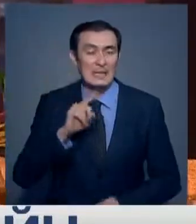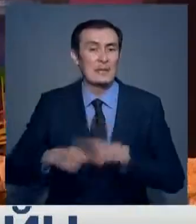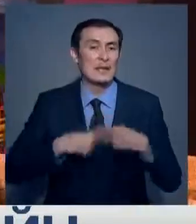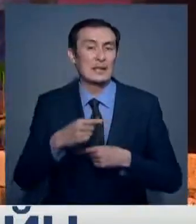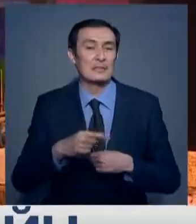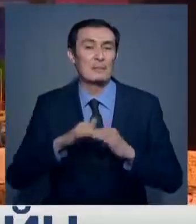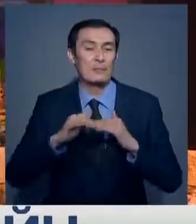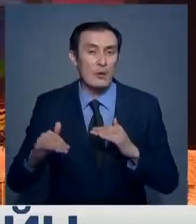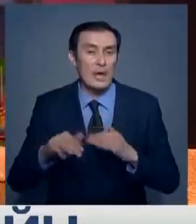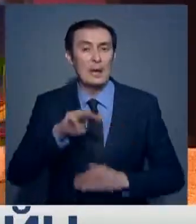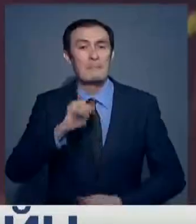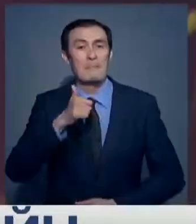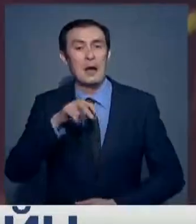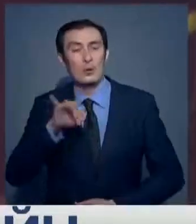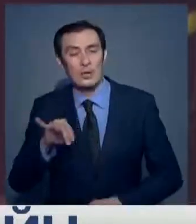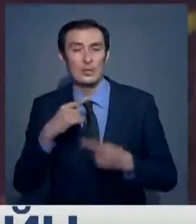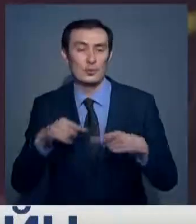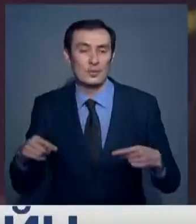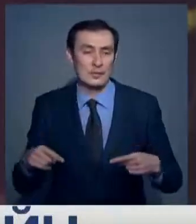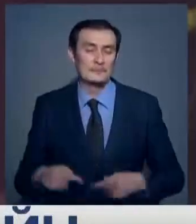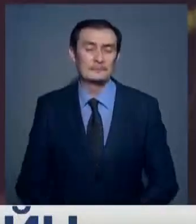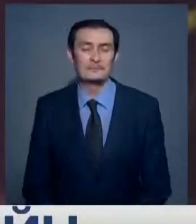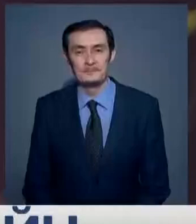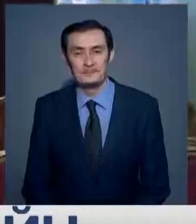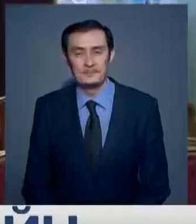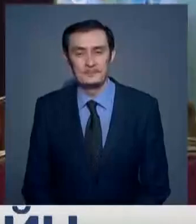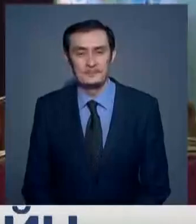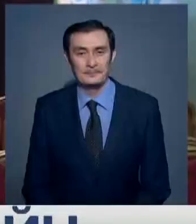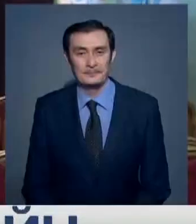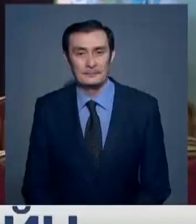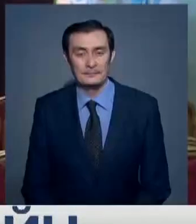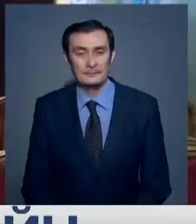поле», «Маугли» и другие. Вероника Боярова, Серик Конырбаев, Хабар, 24.